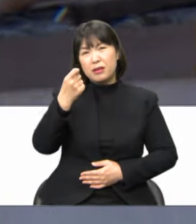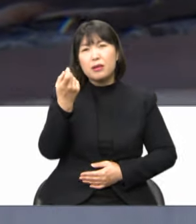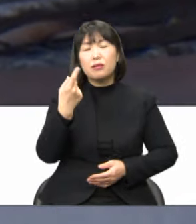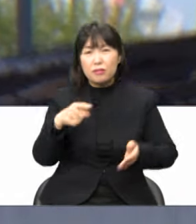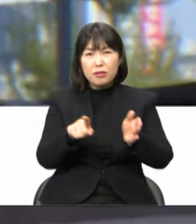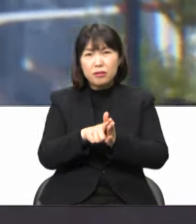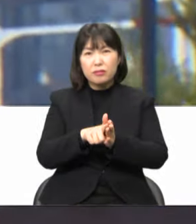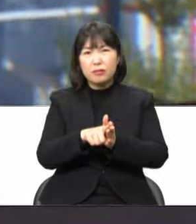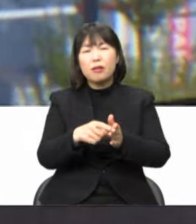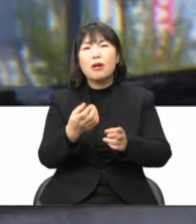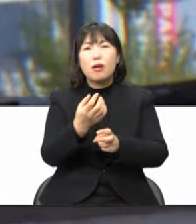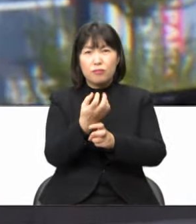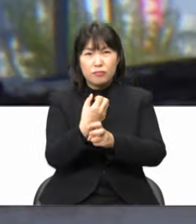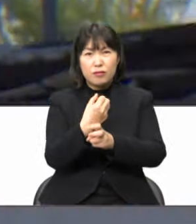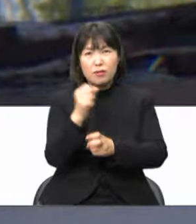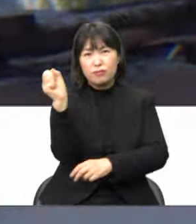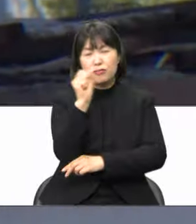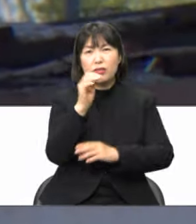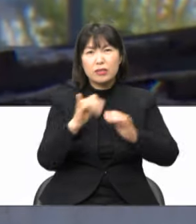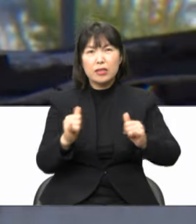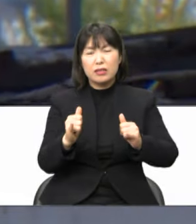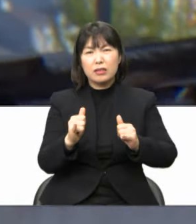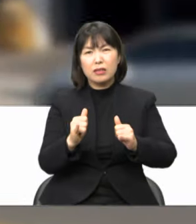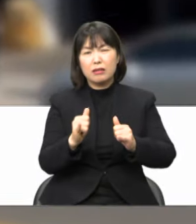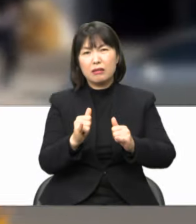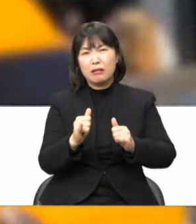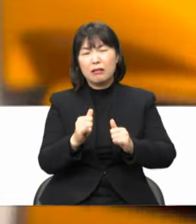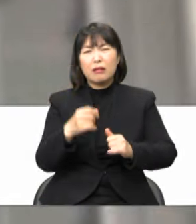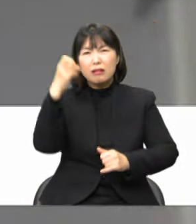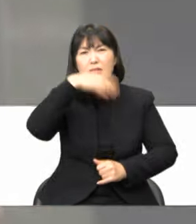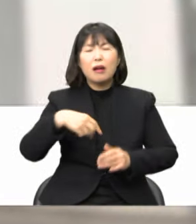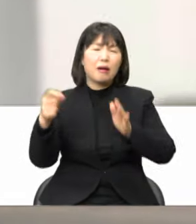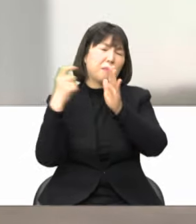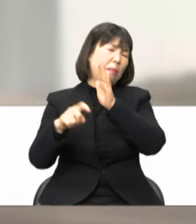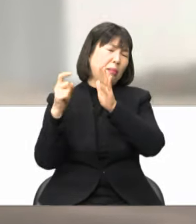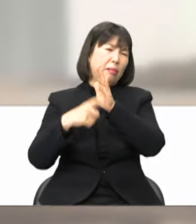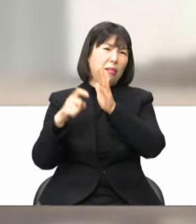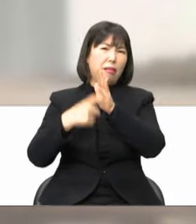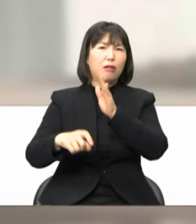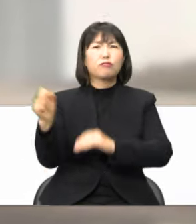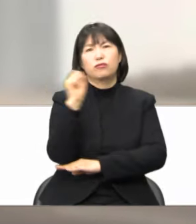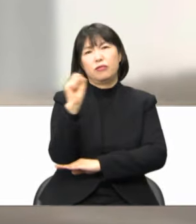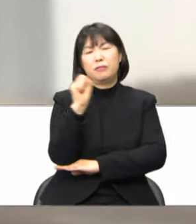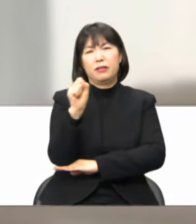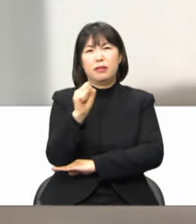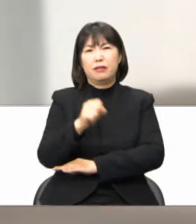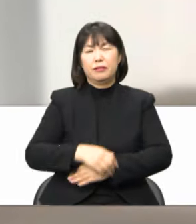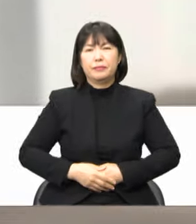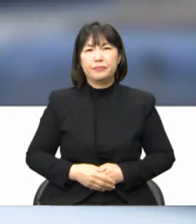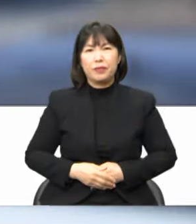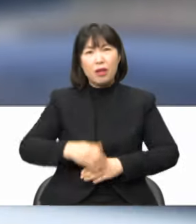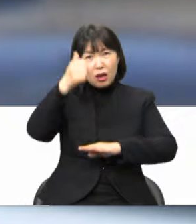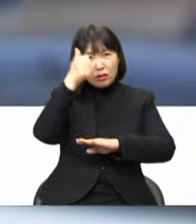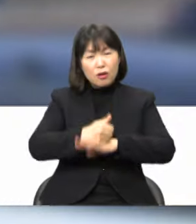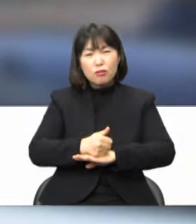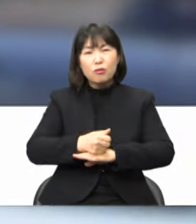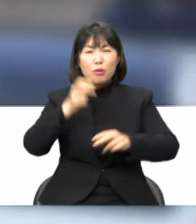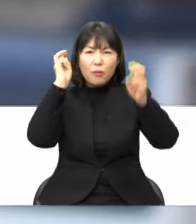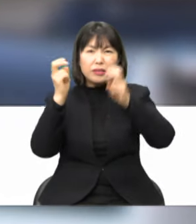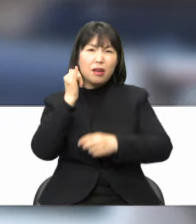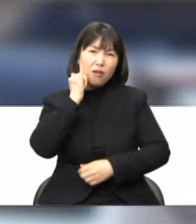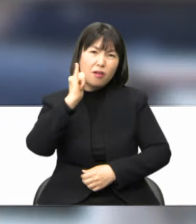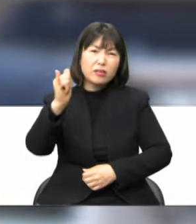몰라요 저희도 그러니까 말을 아예 시호 말을 안 듣고 가시는 분들이 한두 분 정도는 계시대요 그래서 그 교육은 저희가 한 번도 없에 연락해서